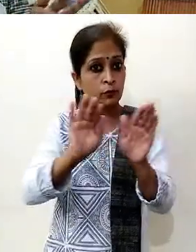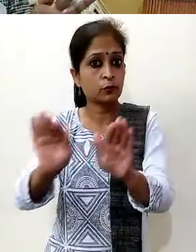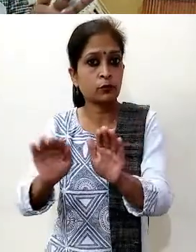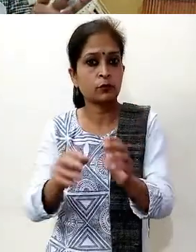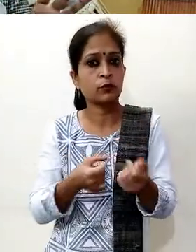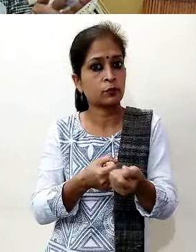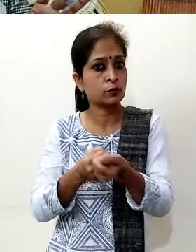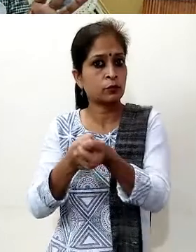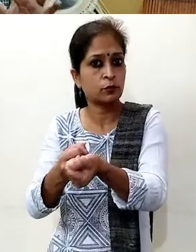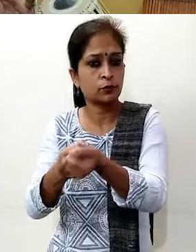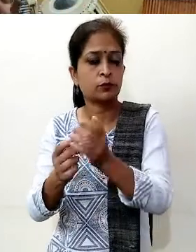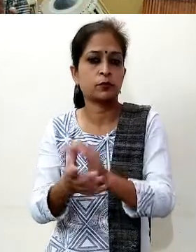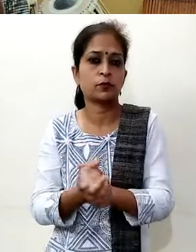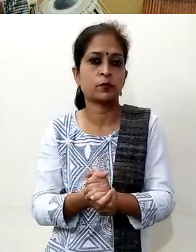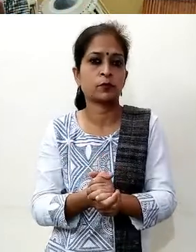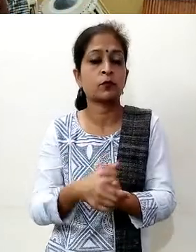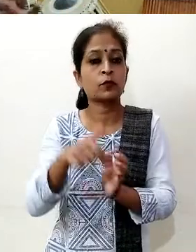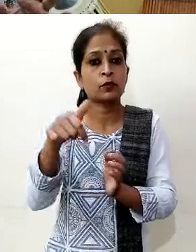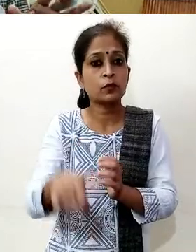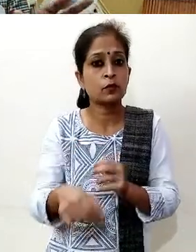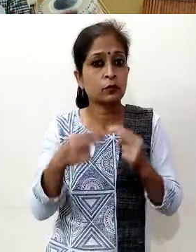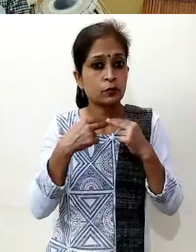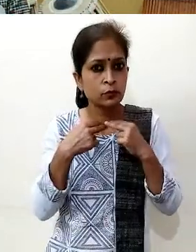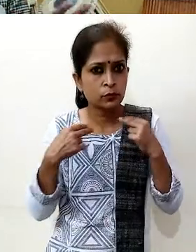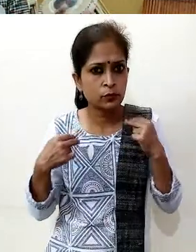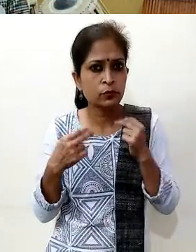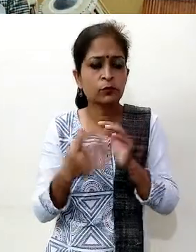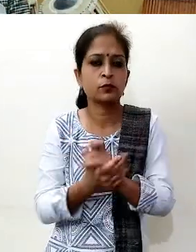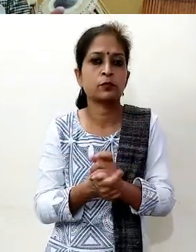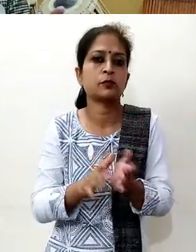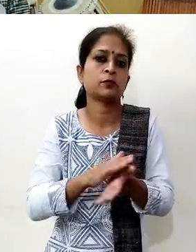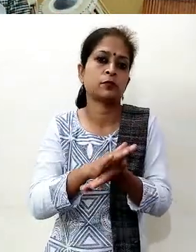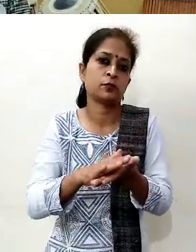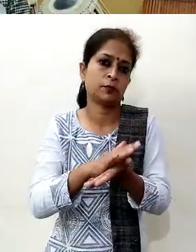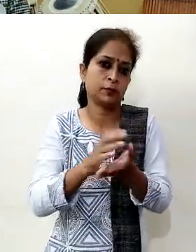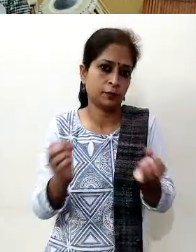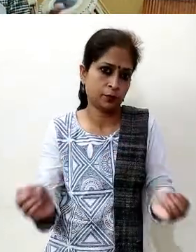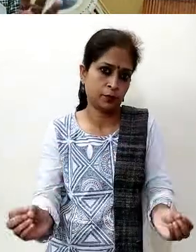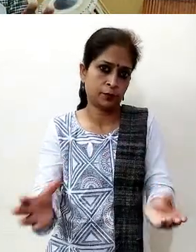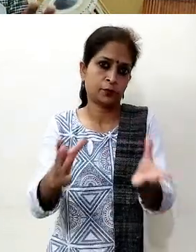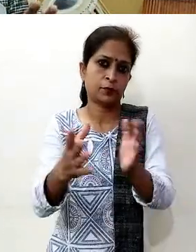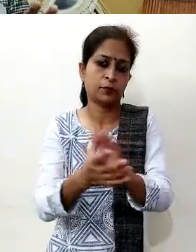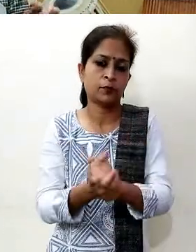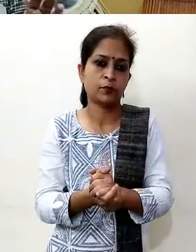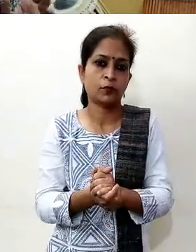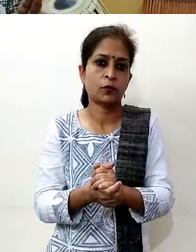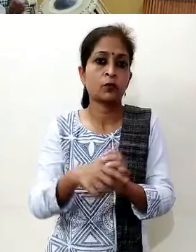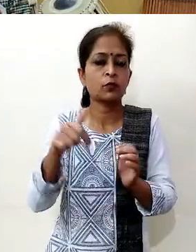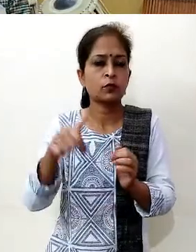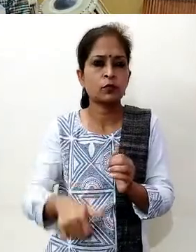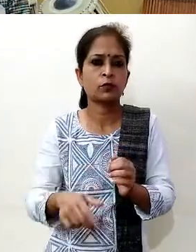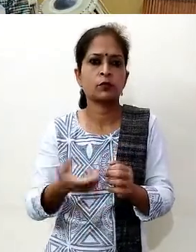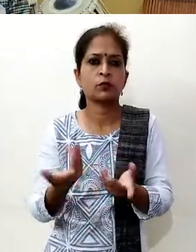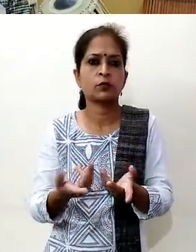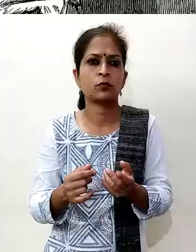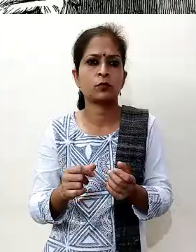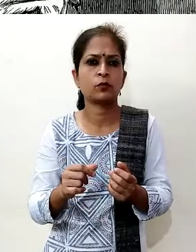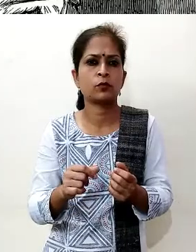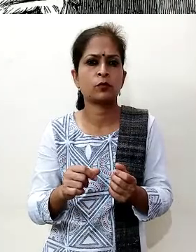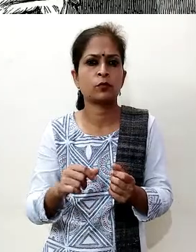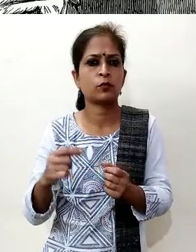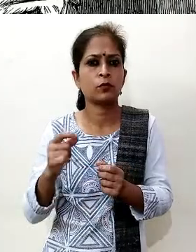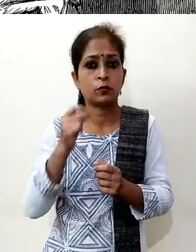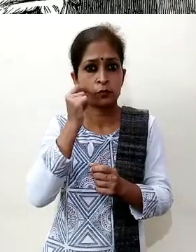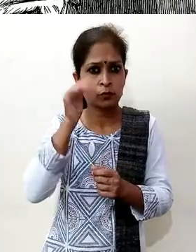इस तरह कानून की बुनियाद पड़ी भारतवर्ष में, और हमेशा राजा का ये दायित्व रहा